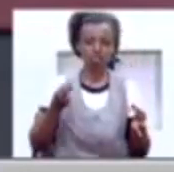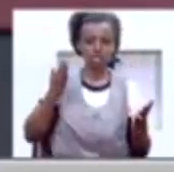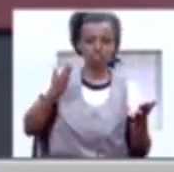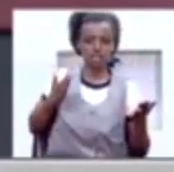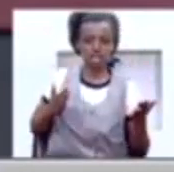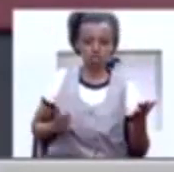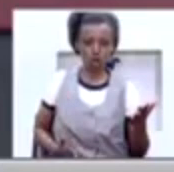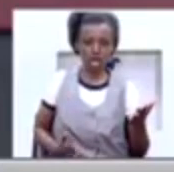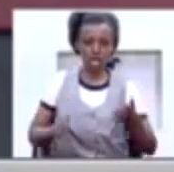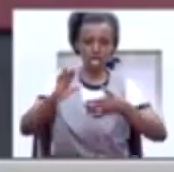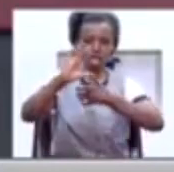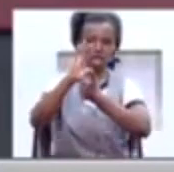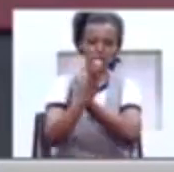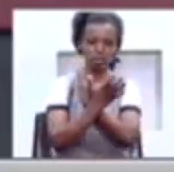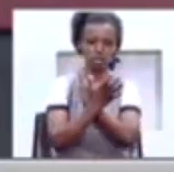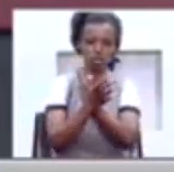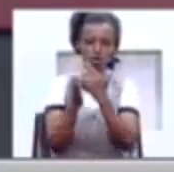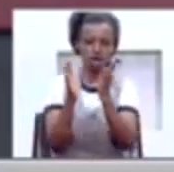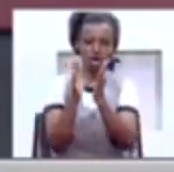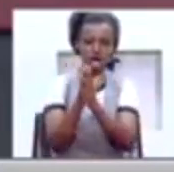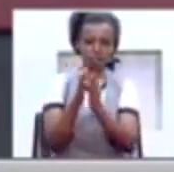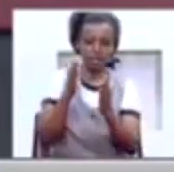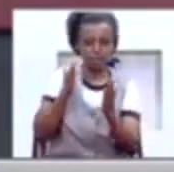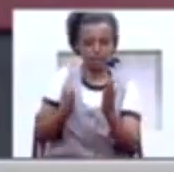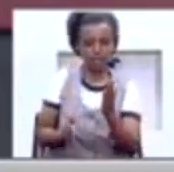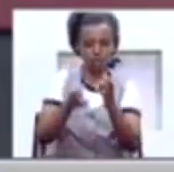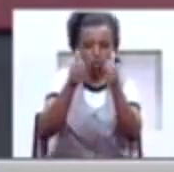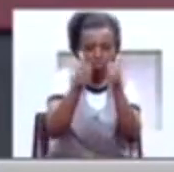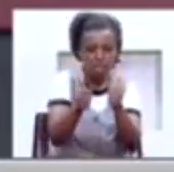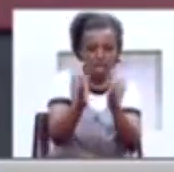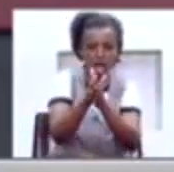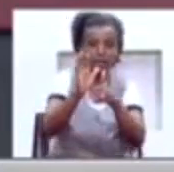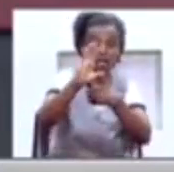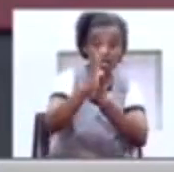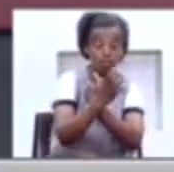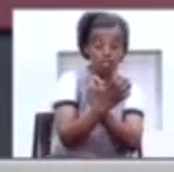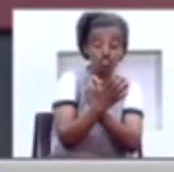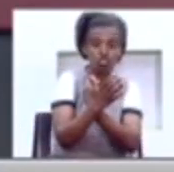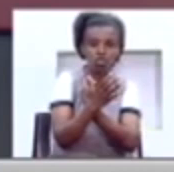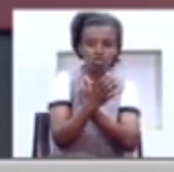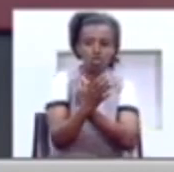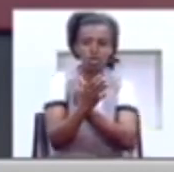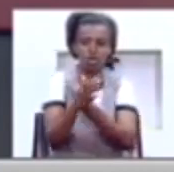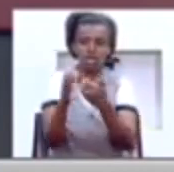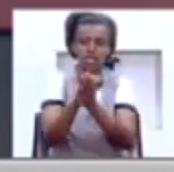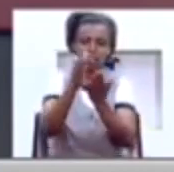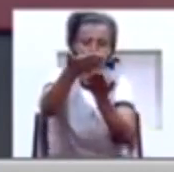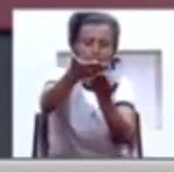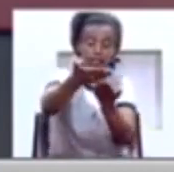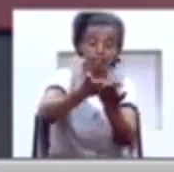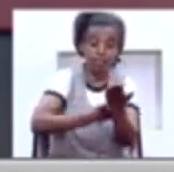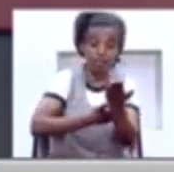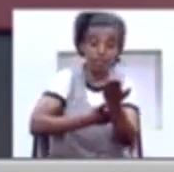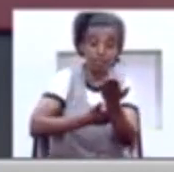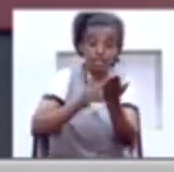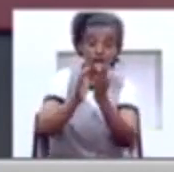cy'imyitwarire imico n'imyifatire imyitwarire myiza imico n'imyifatire mu gifaransa ngo ni attestation de bonne conduite